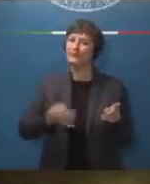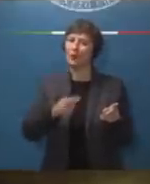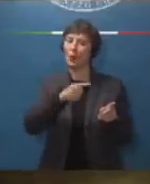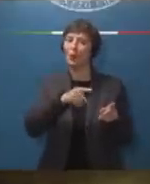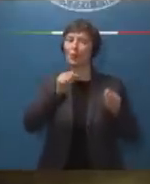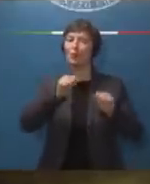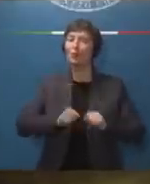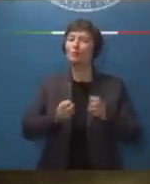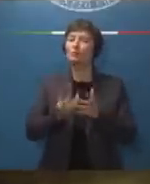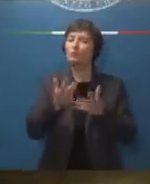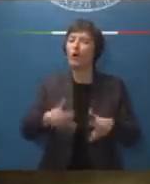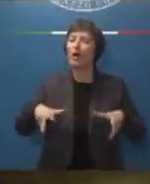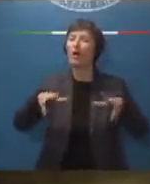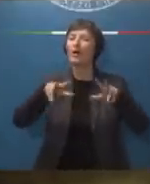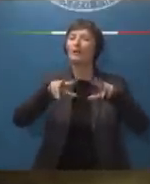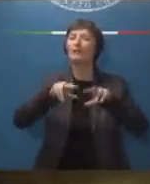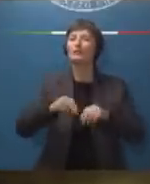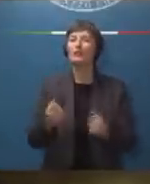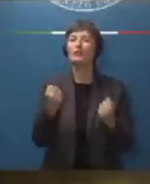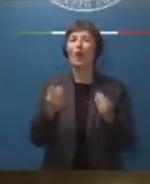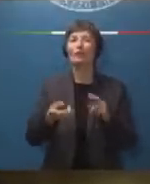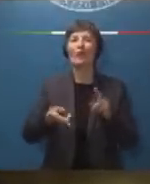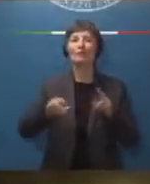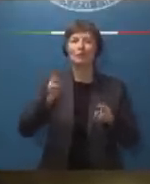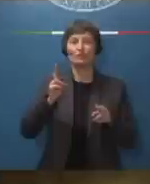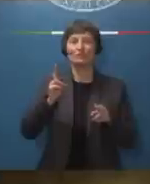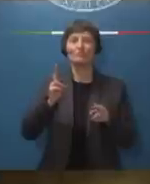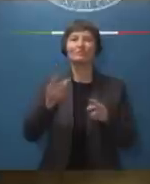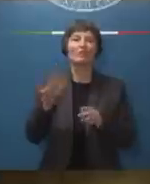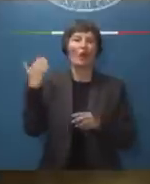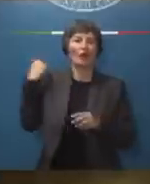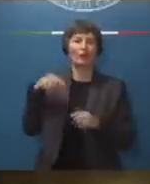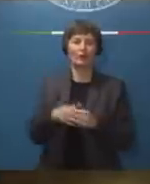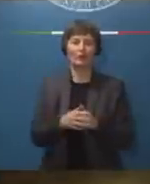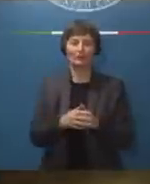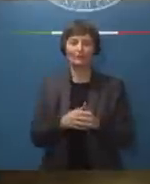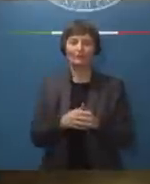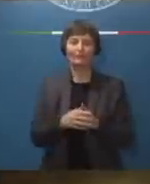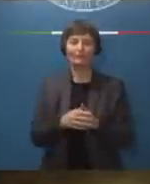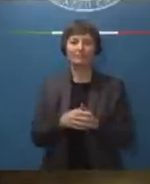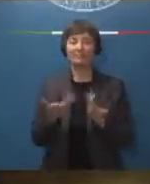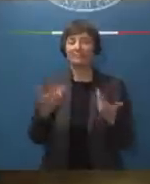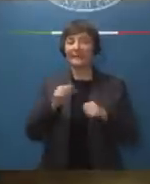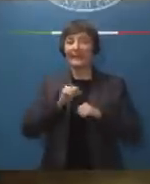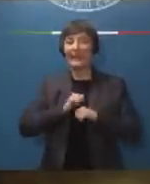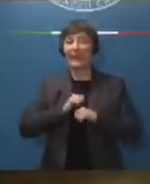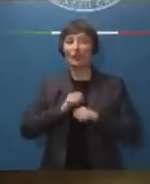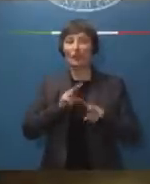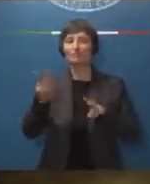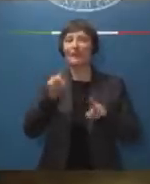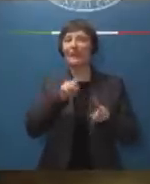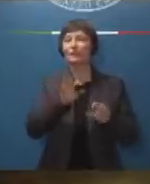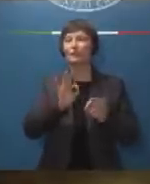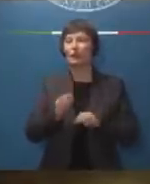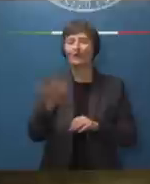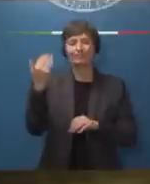più forte più orgogliosa più prospera di prima credo che per una nazione che tanti anni fa è